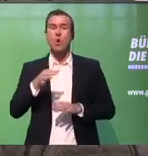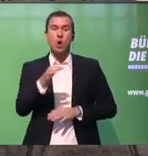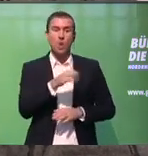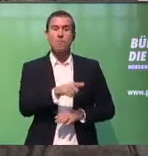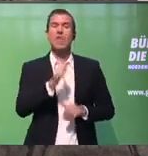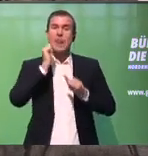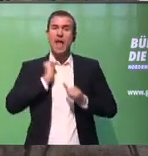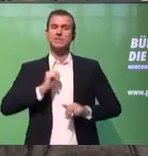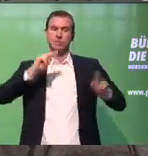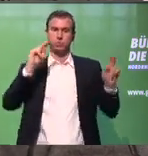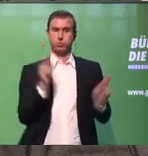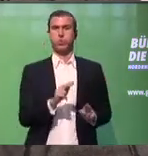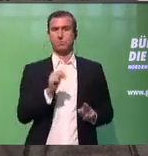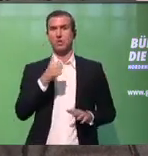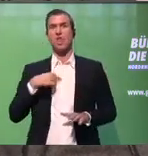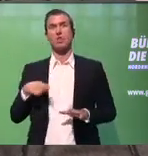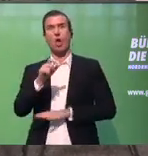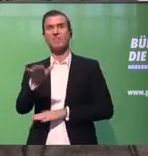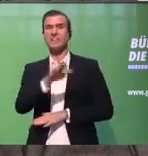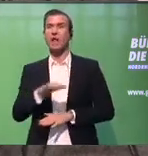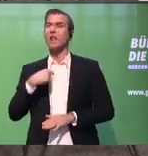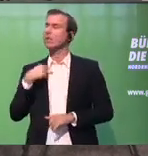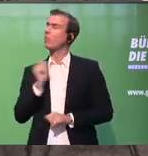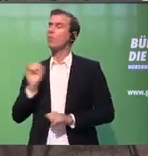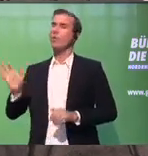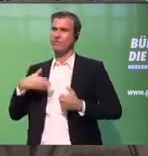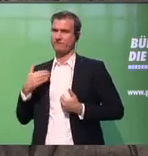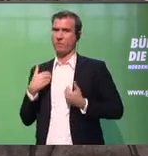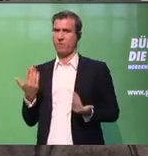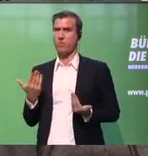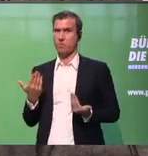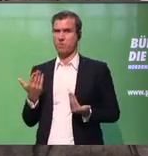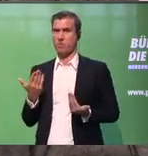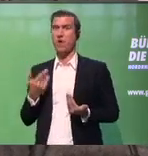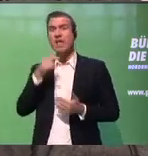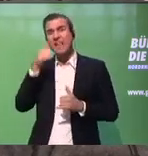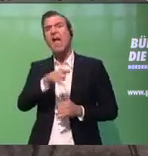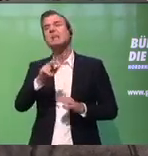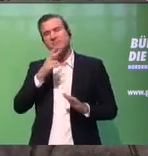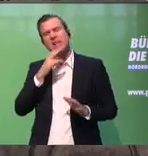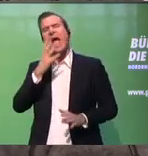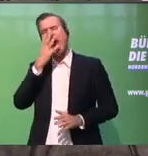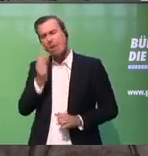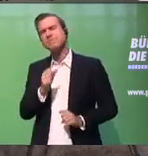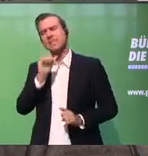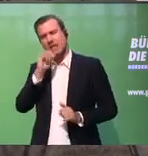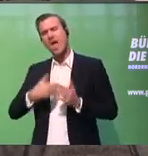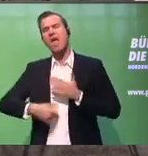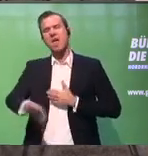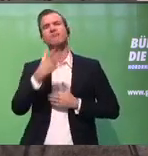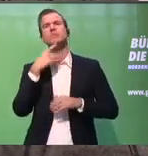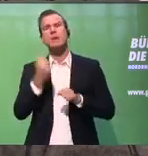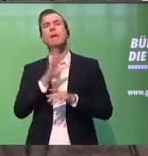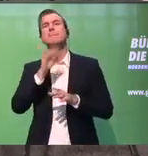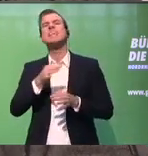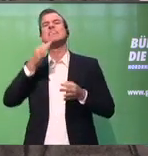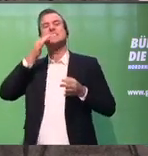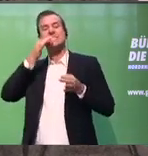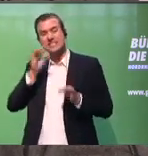Aus nordrhein-westfälischer Sicht ist das zu begrüßen, dass hier zumindest eine Absichtserklärung drinsteht, mit auch einer